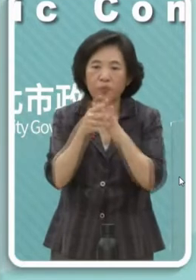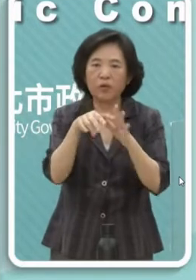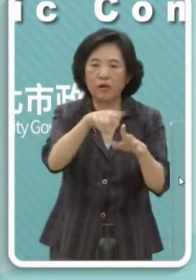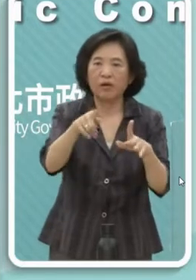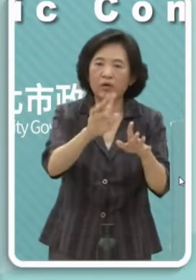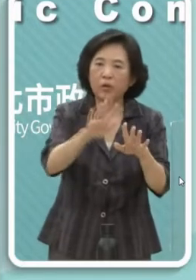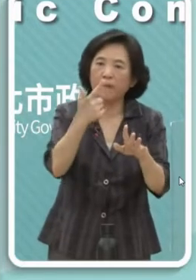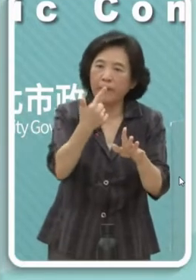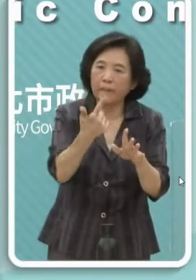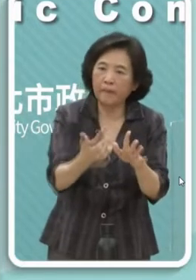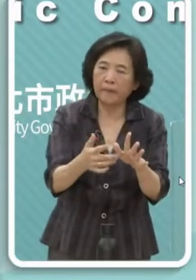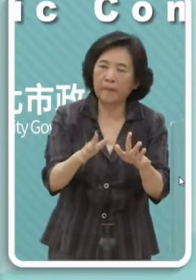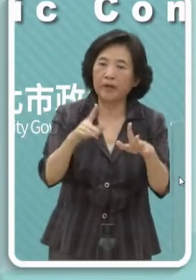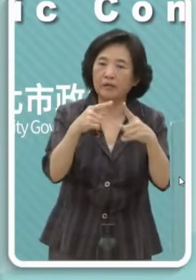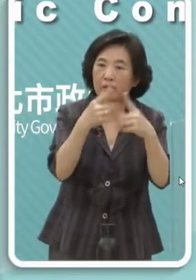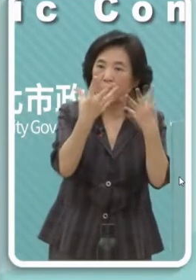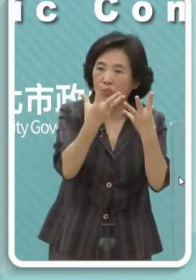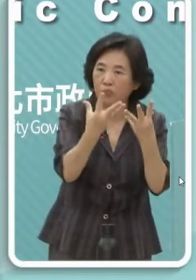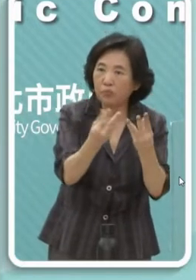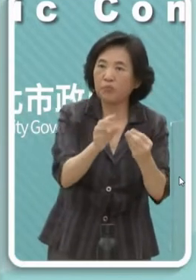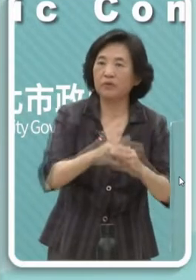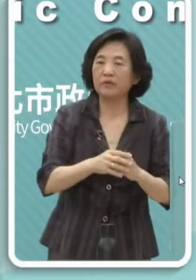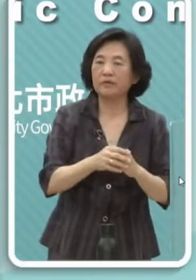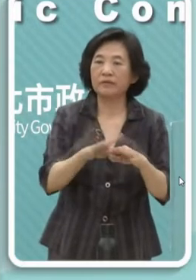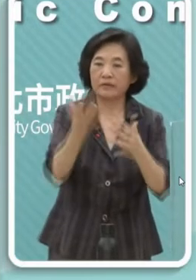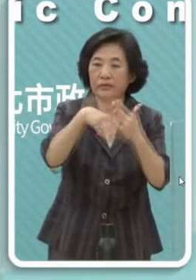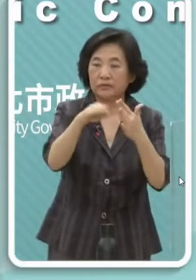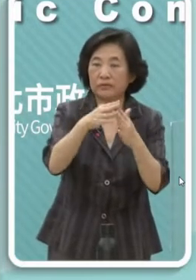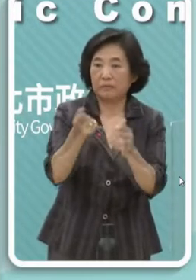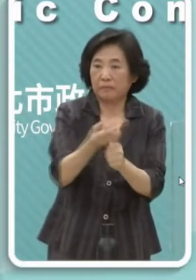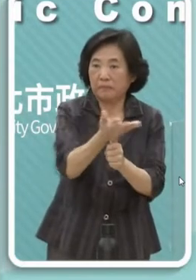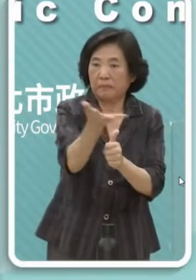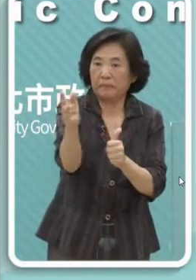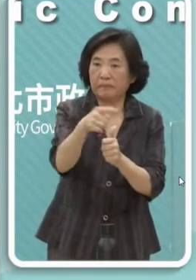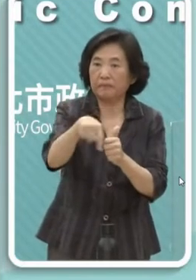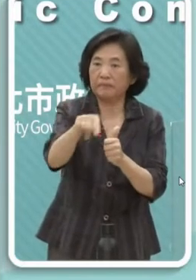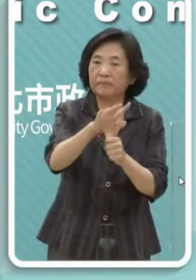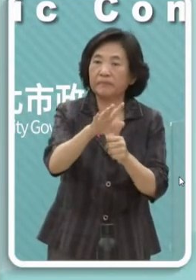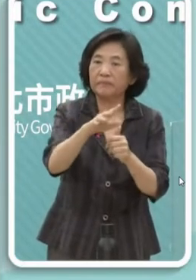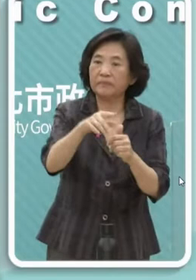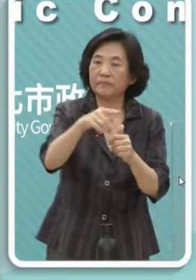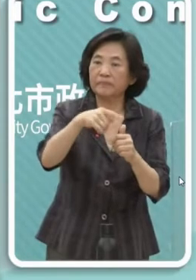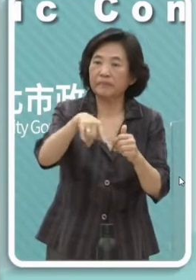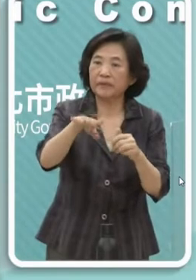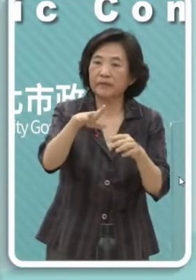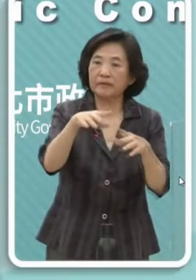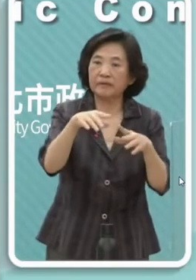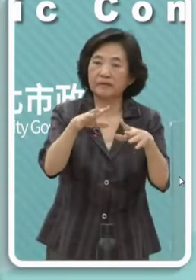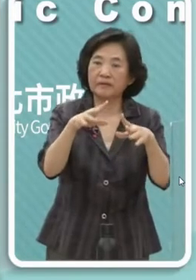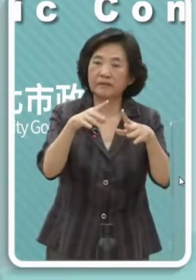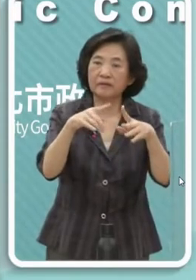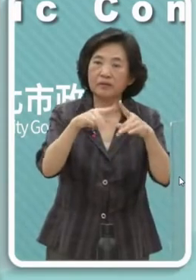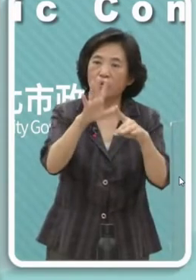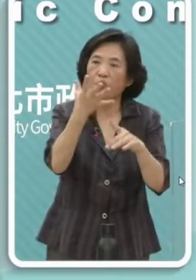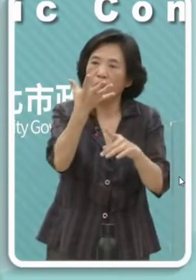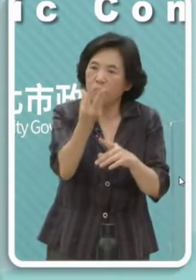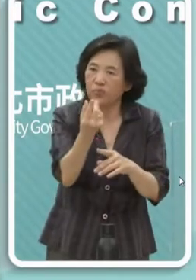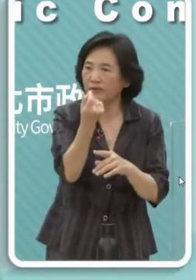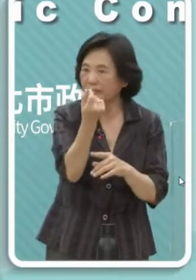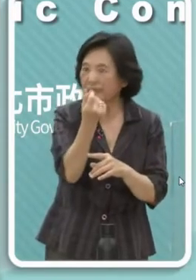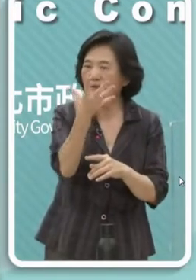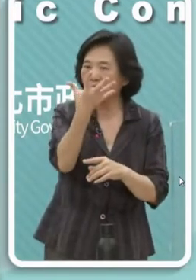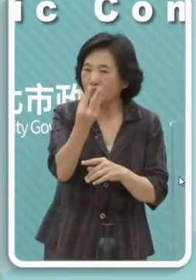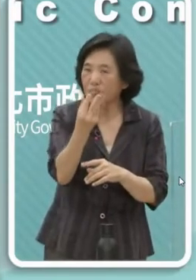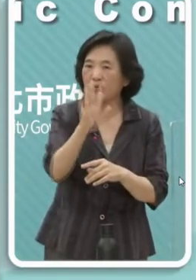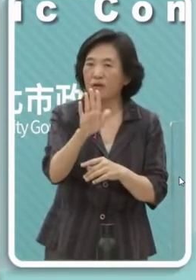那个所有学生的台北市校园内的感染哦，那个数量是有被压一点下来。一般